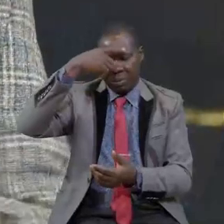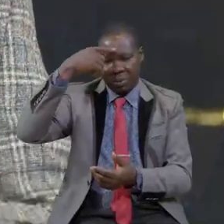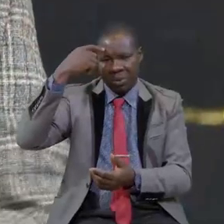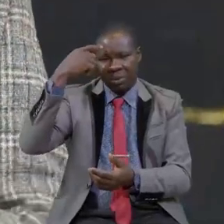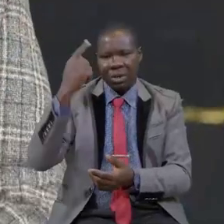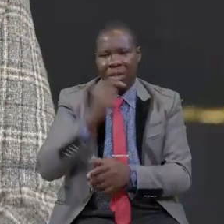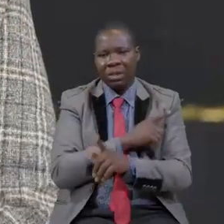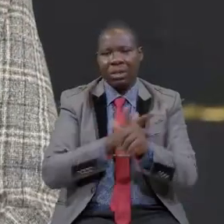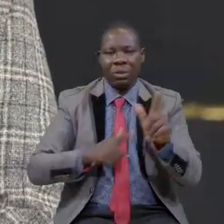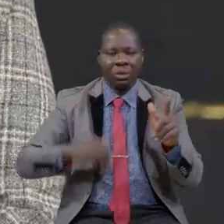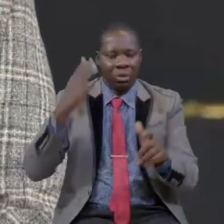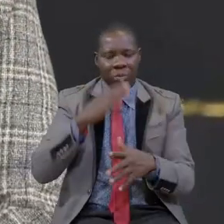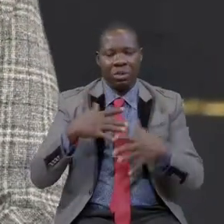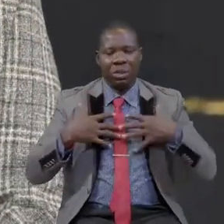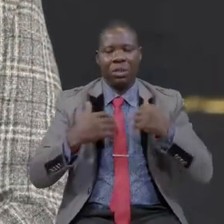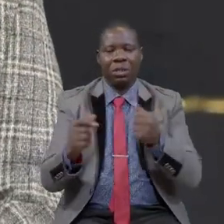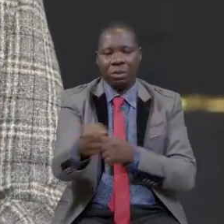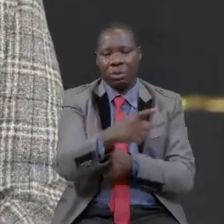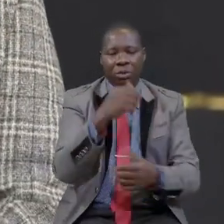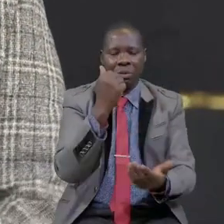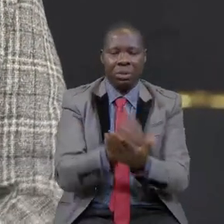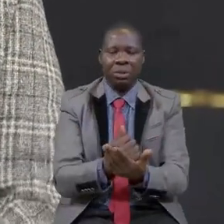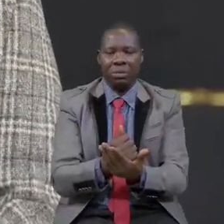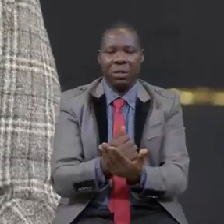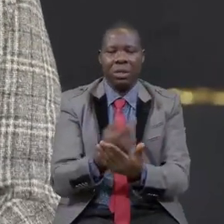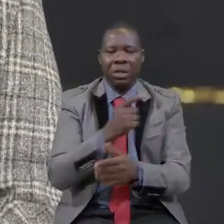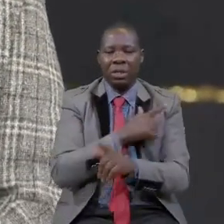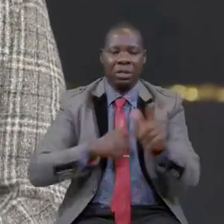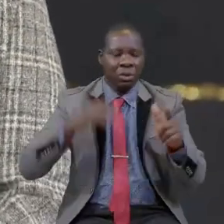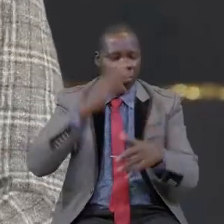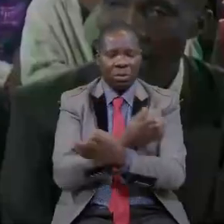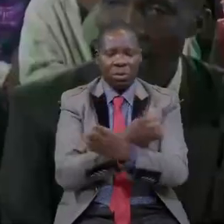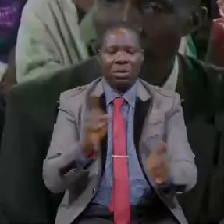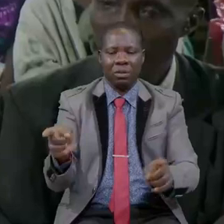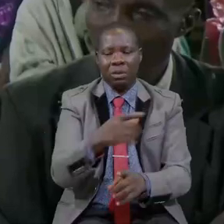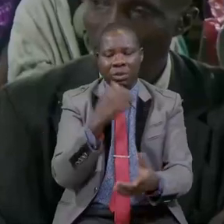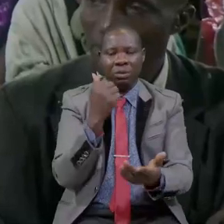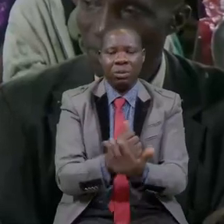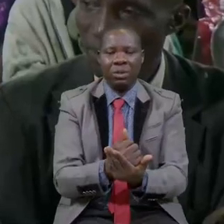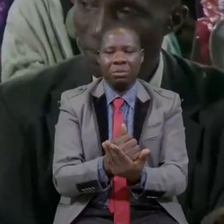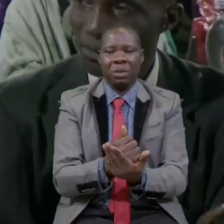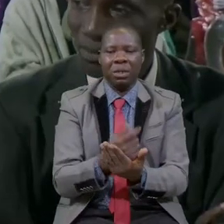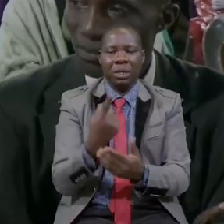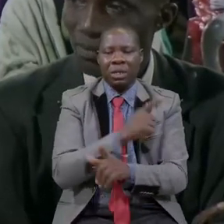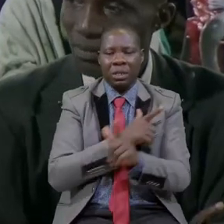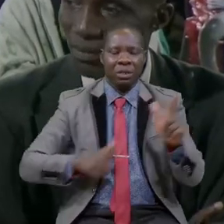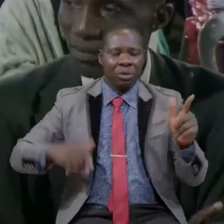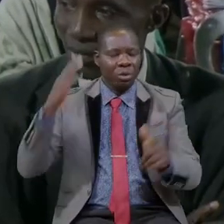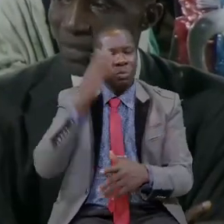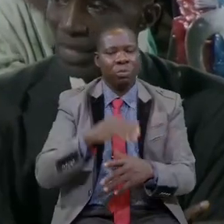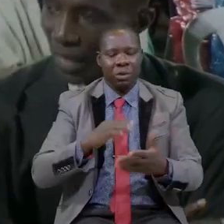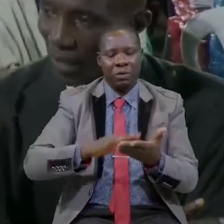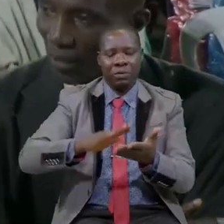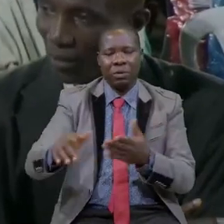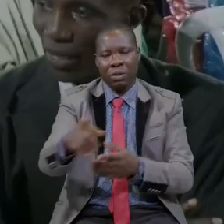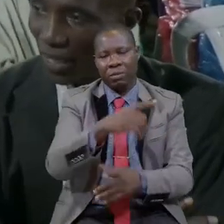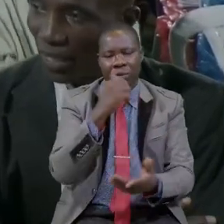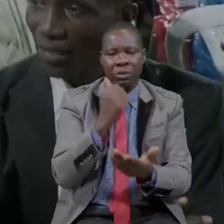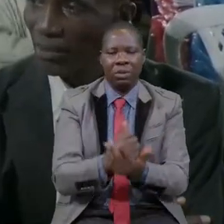Parce que le Seigneur va te guérir. Le Seigneur va te délivrer. Le Seigneur va te